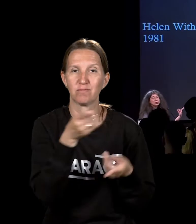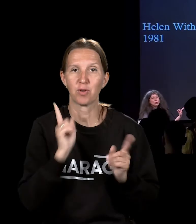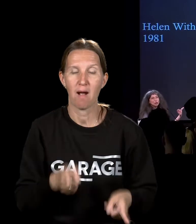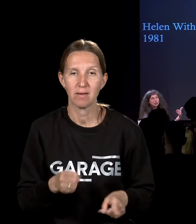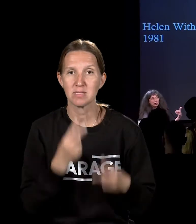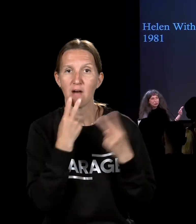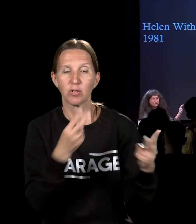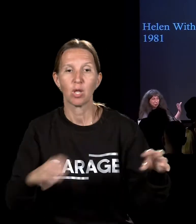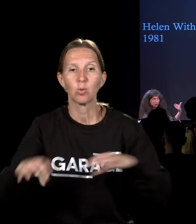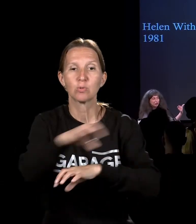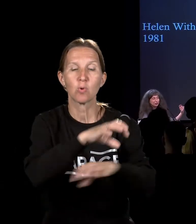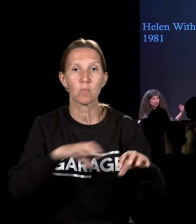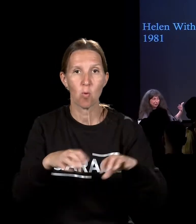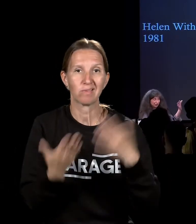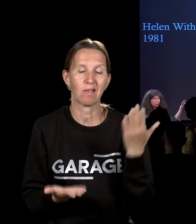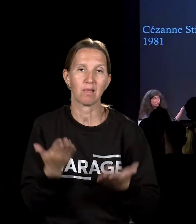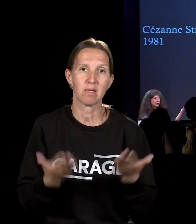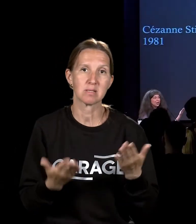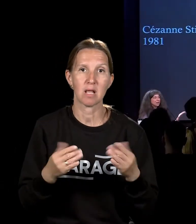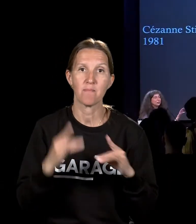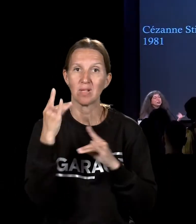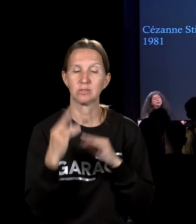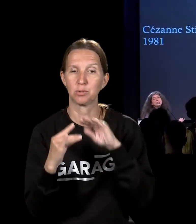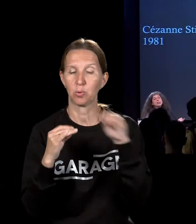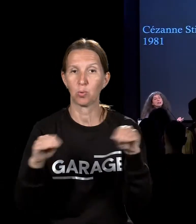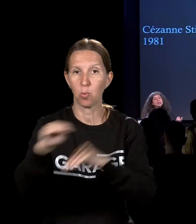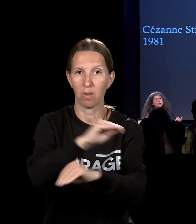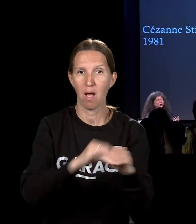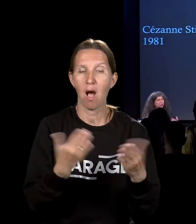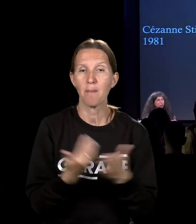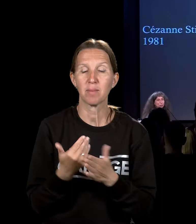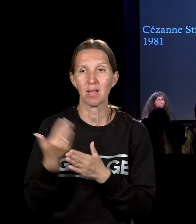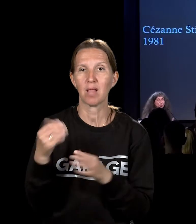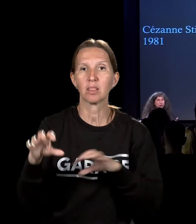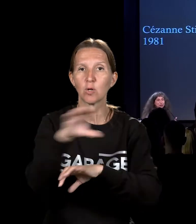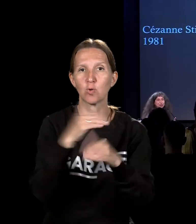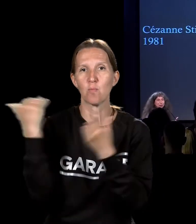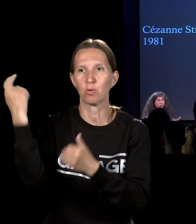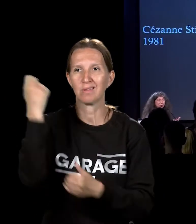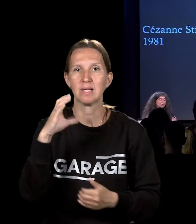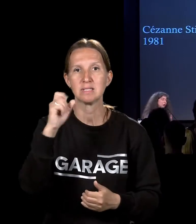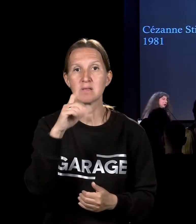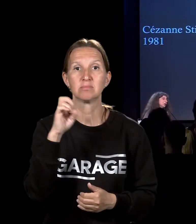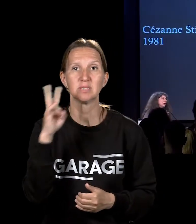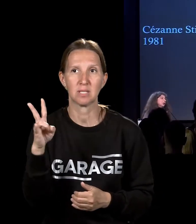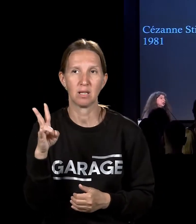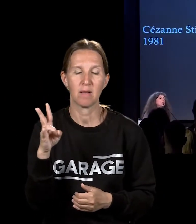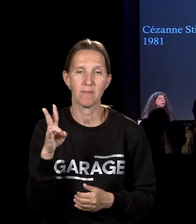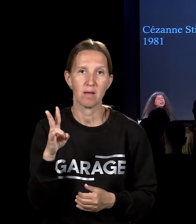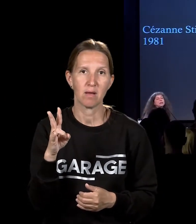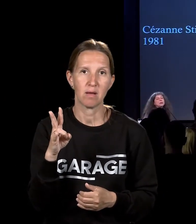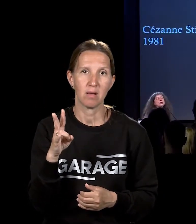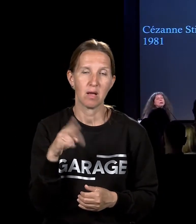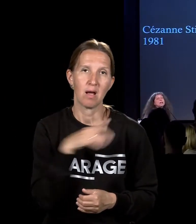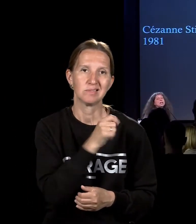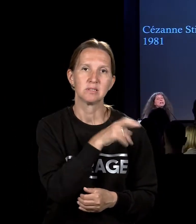выглядит натюрморт, если его положить на стул? Как выглядит сезановский натюрморт? Вот целая серия работ, которую Сигал делает в